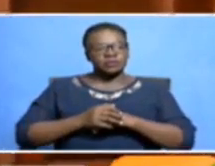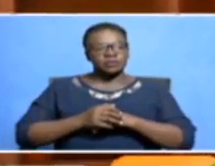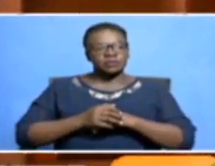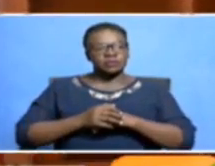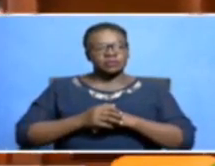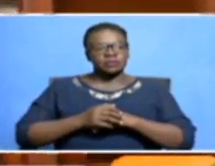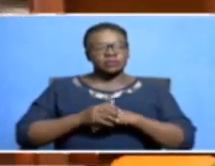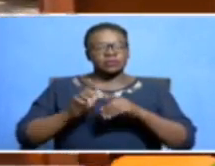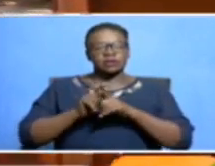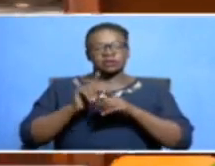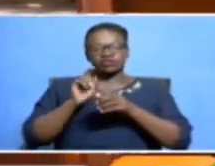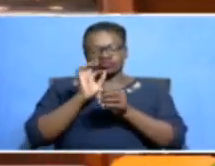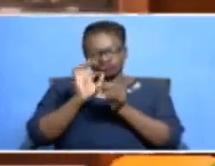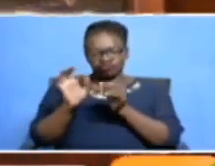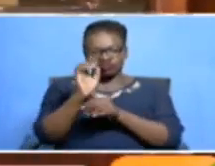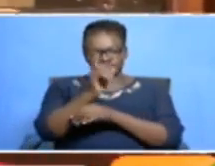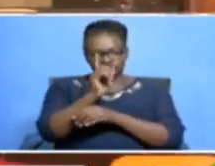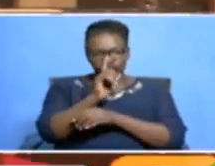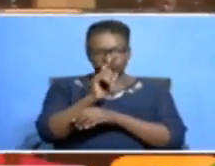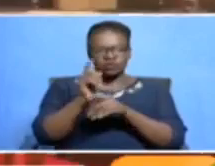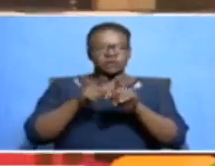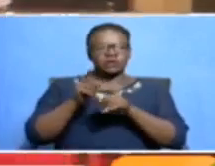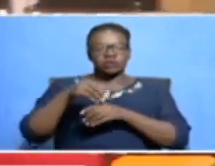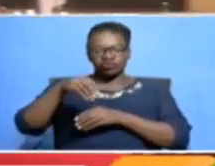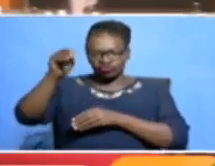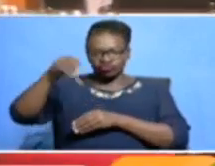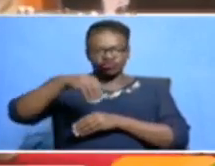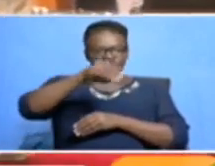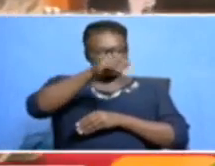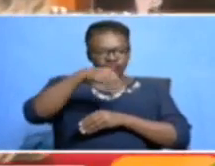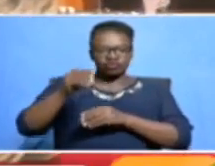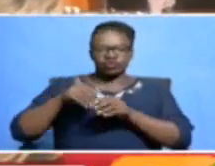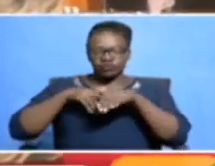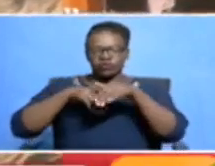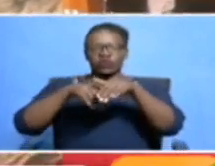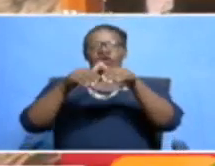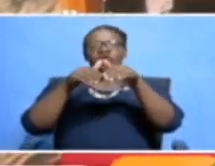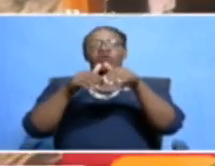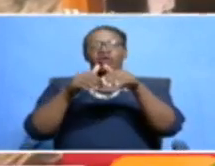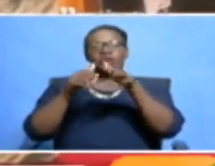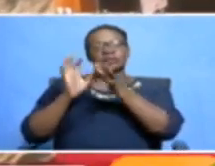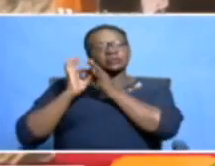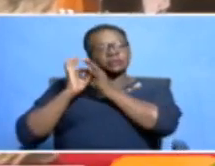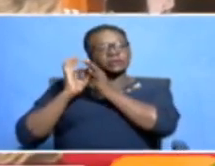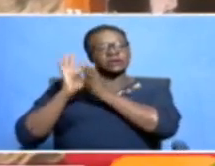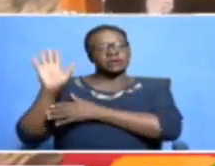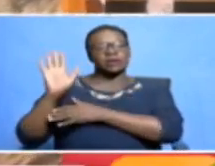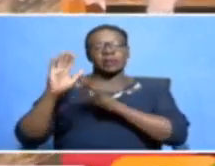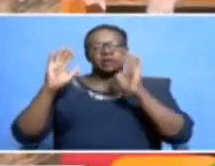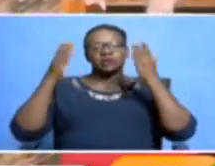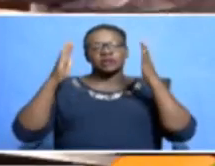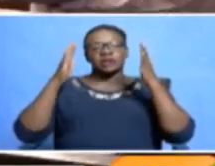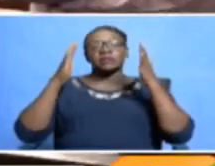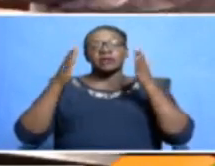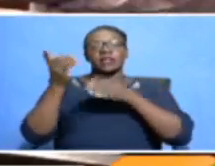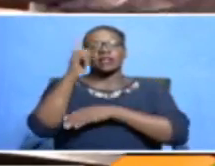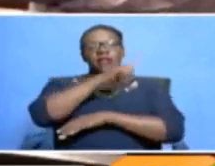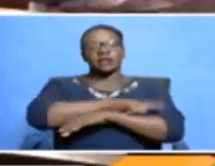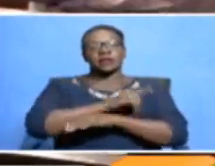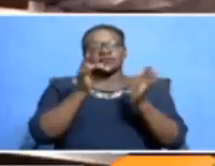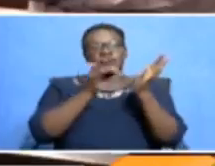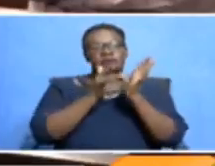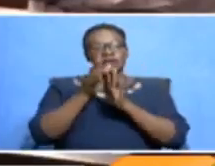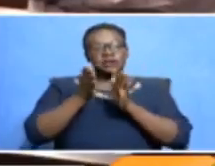Mishumaa iliwashwa na ubani ikifukizwa kuambatana na mtindo wa kuadhimisha siku hii ya kuzaliwa kwa